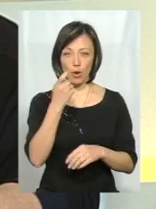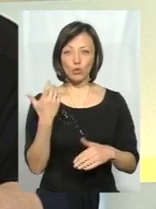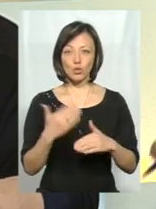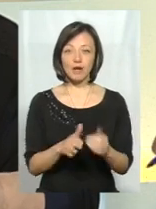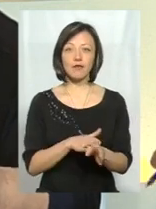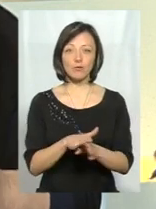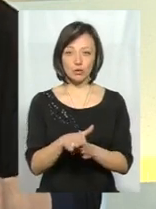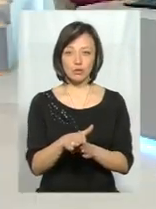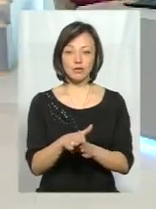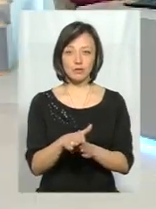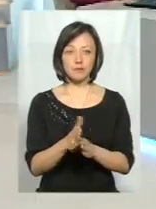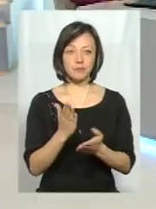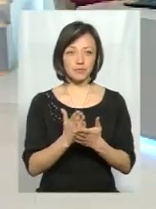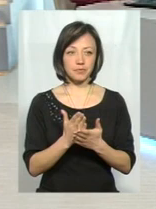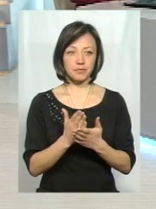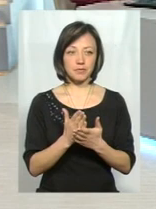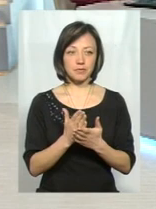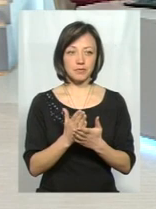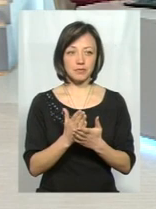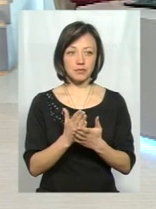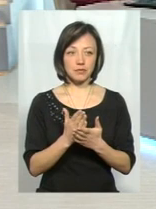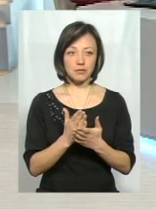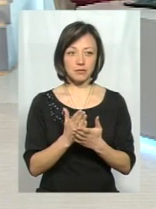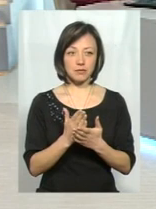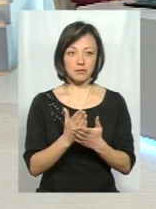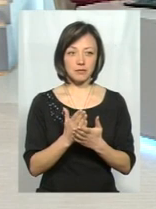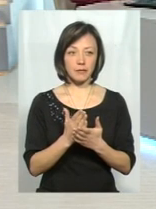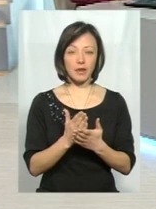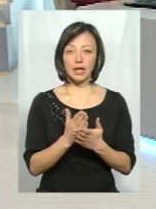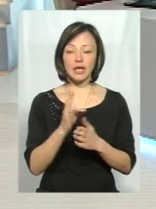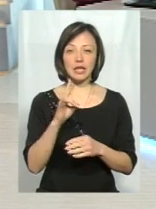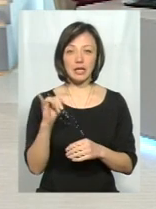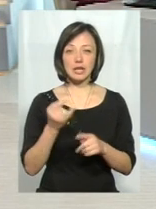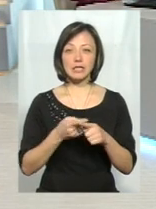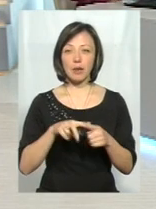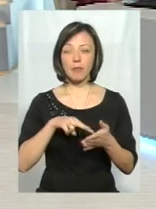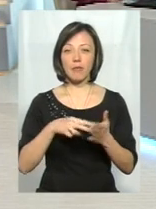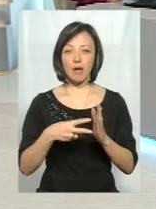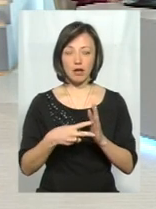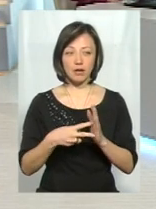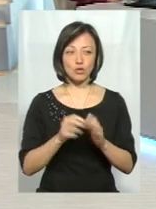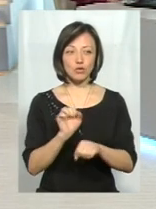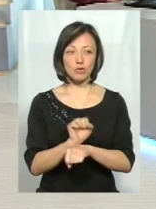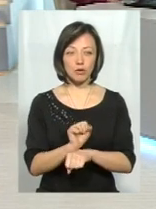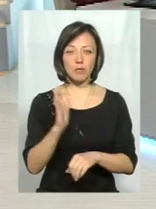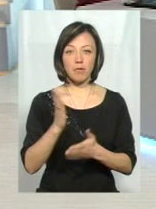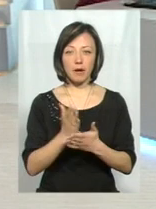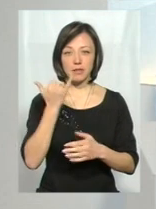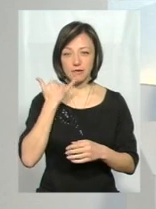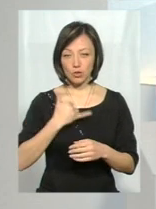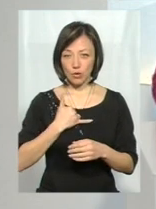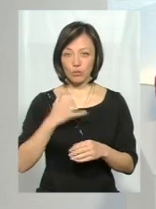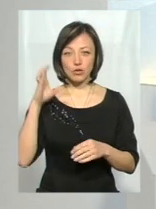відбулося. Воно відбулося. Маєте на увазі поза планову перевірку, так? Ні. Це планові перевірки. Вибачте, я вас призупиню, тому що маємо дзвінок.